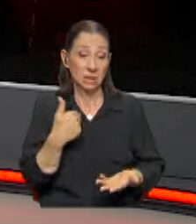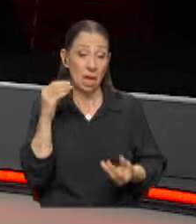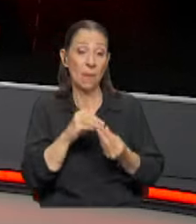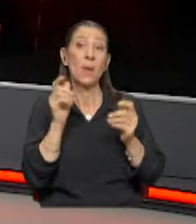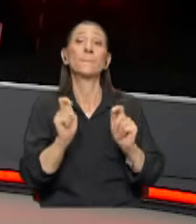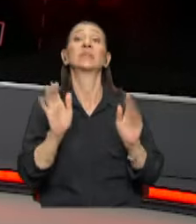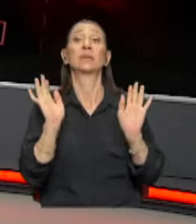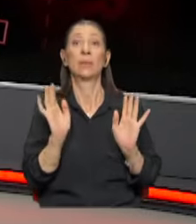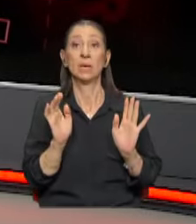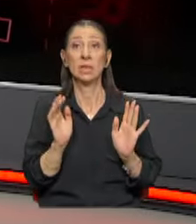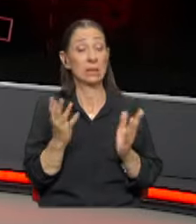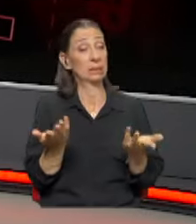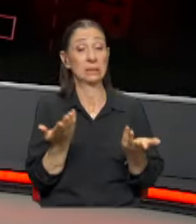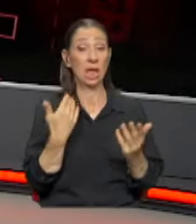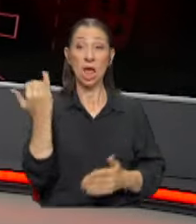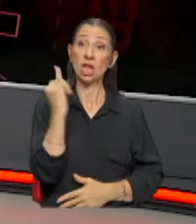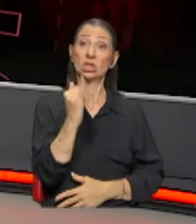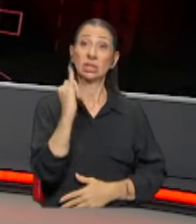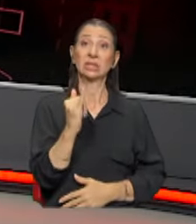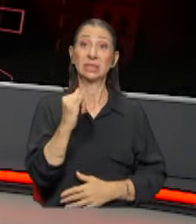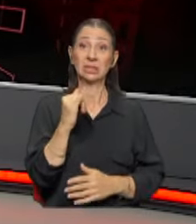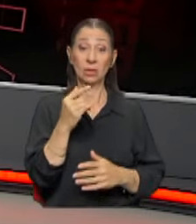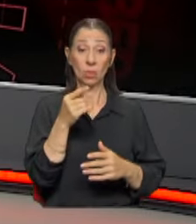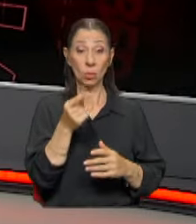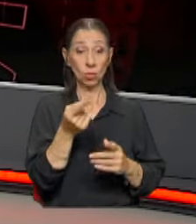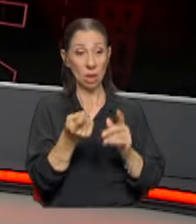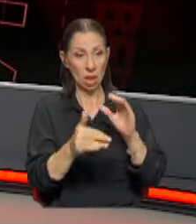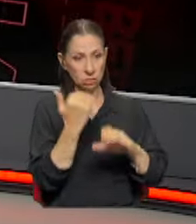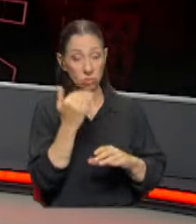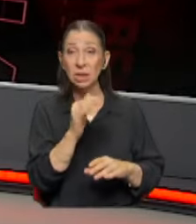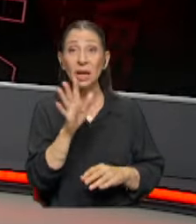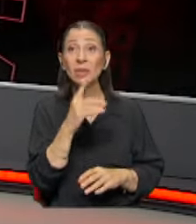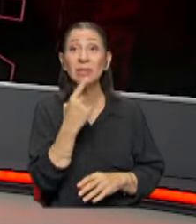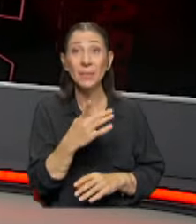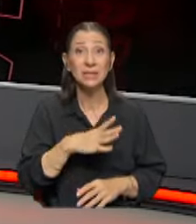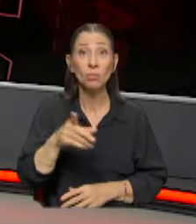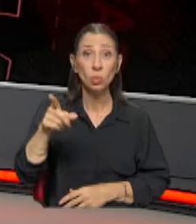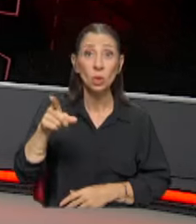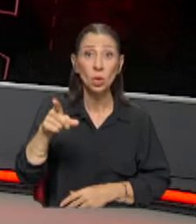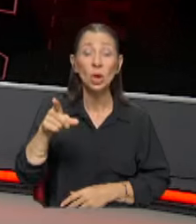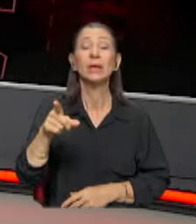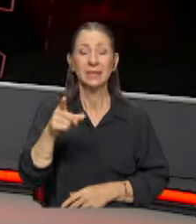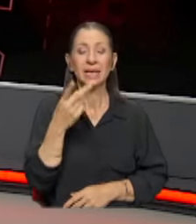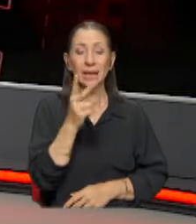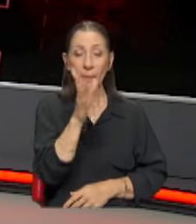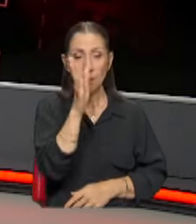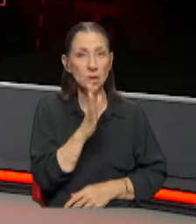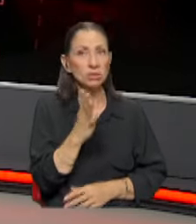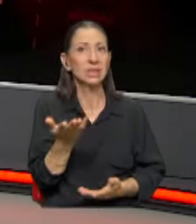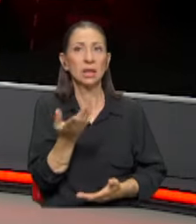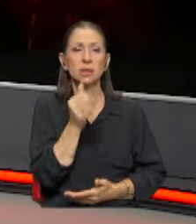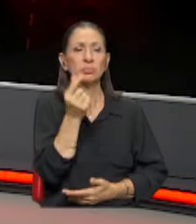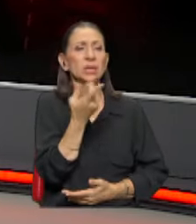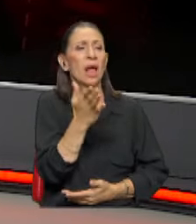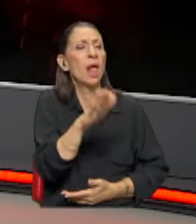zam yapmasınlar mı? Nasıl eleştirirsiniz minvalinde yazmıştı. Oysa demek istediğim buydu. Ha, 2500 lira nedir?